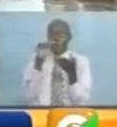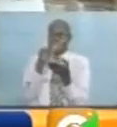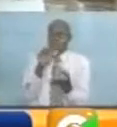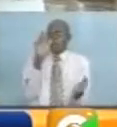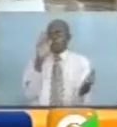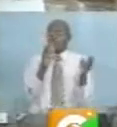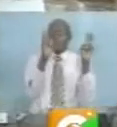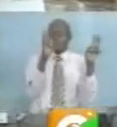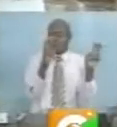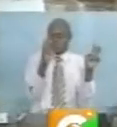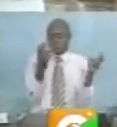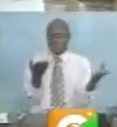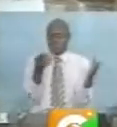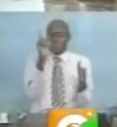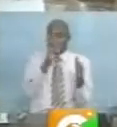Citizen Nipashe.